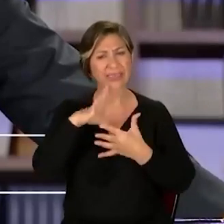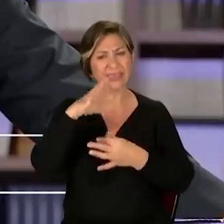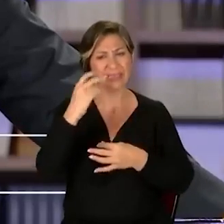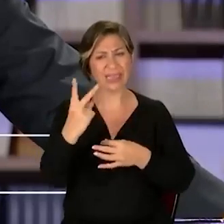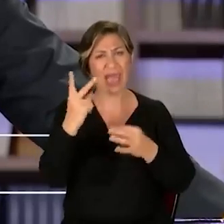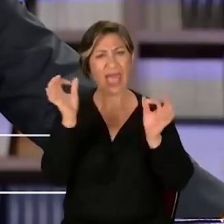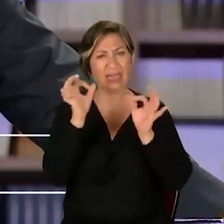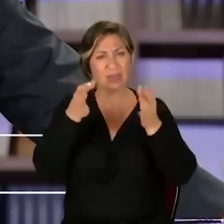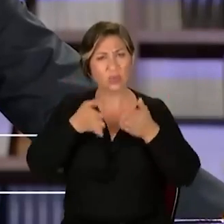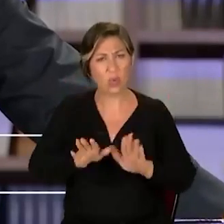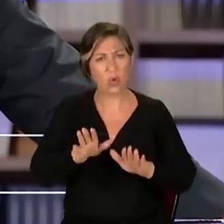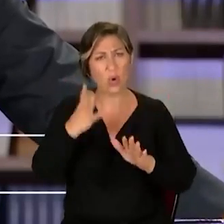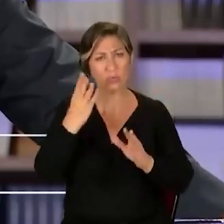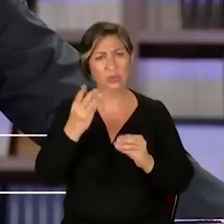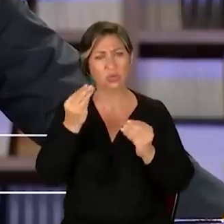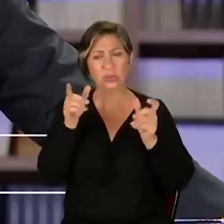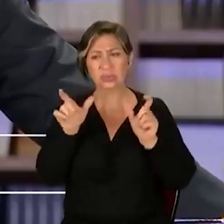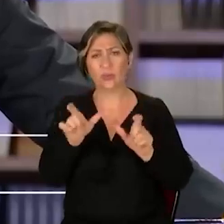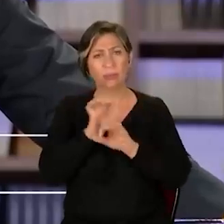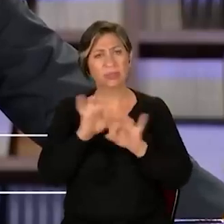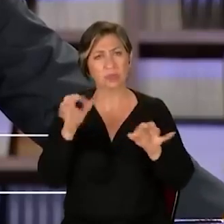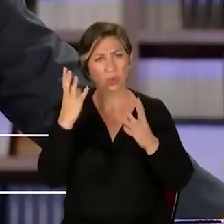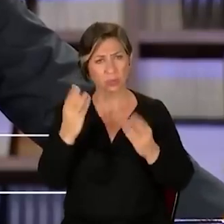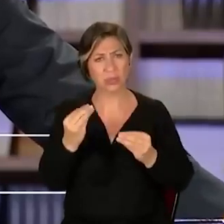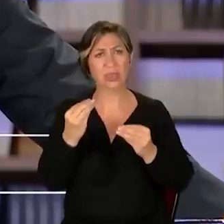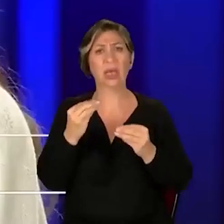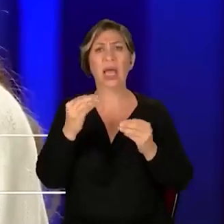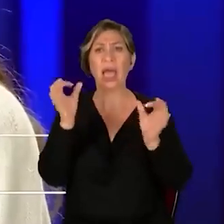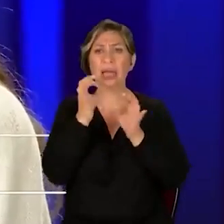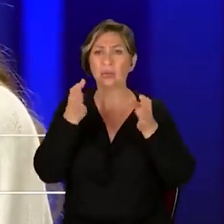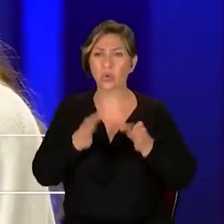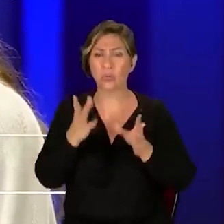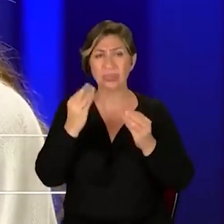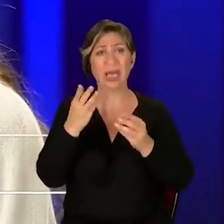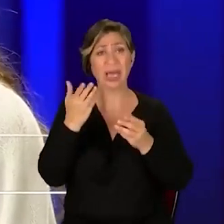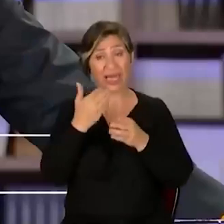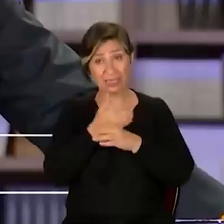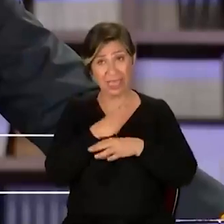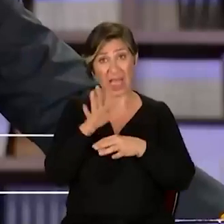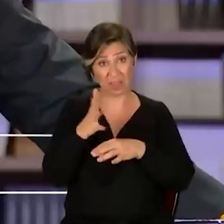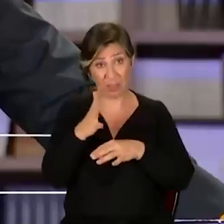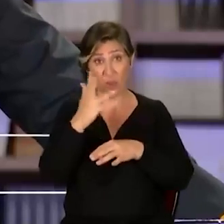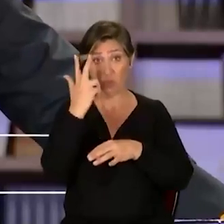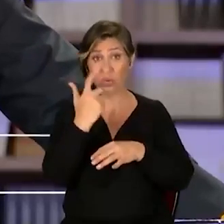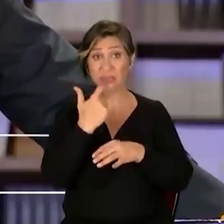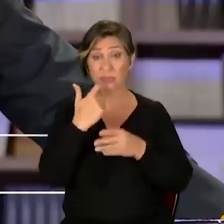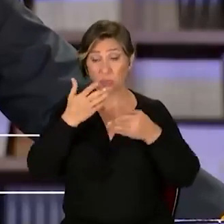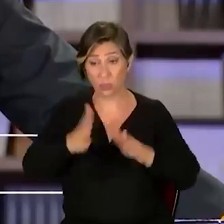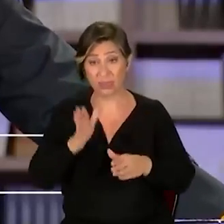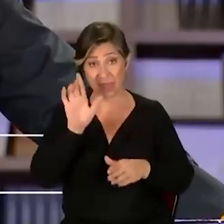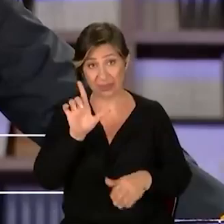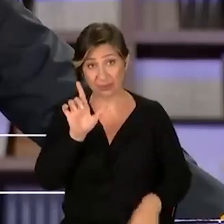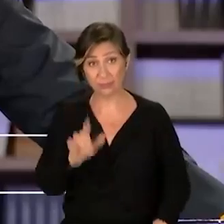evladının erken doğuyor olması, çok savunmasız doğuyor olması, en zor, erken doğuyor olması. Ve aslında acaba 3. senede mi doğması